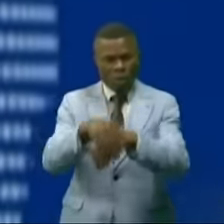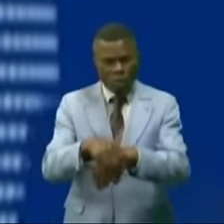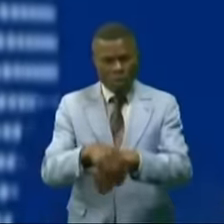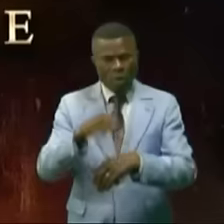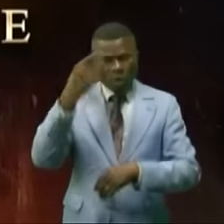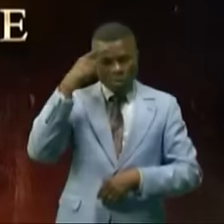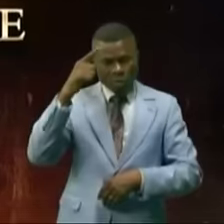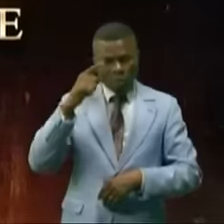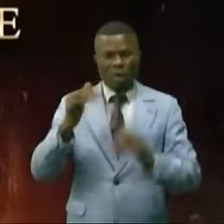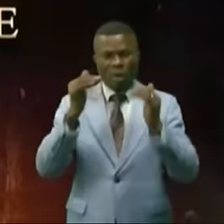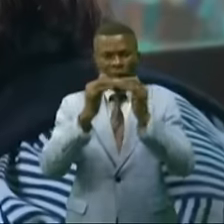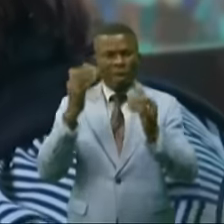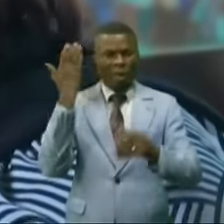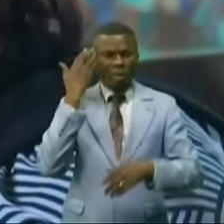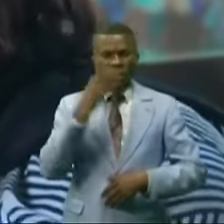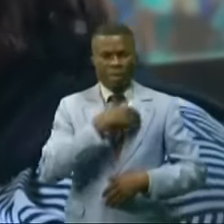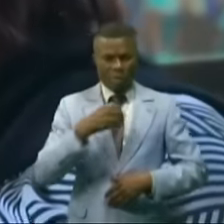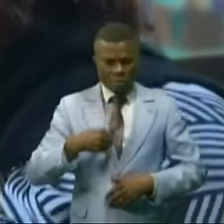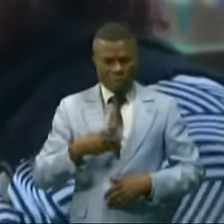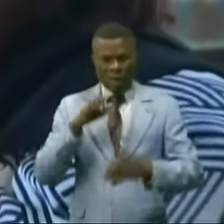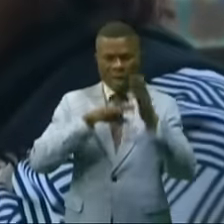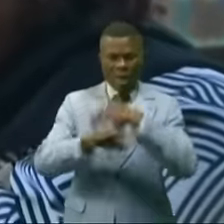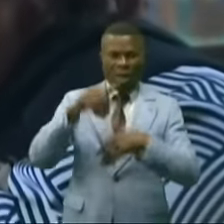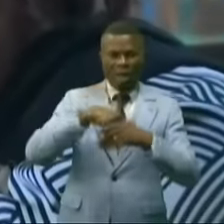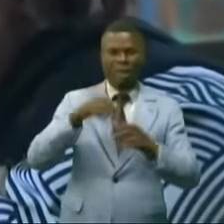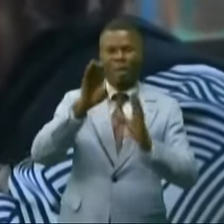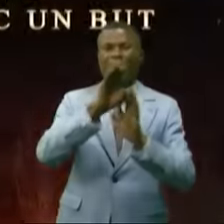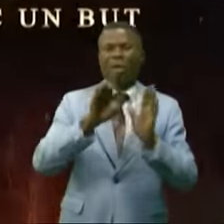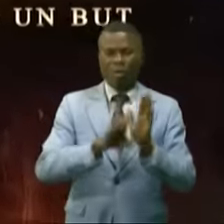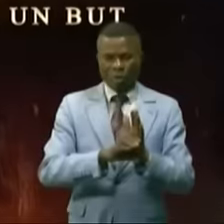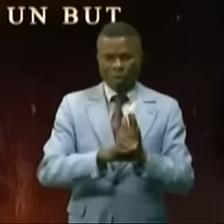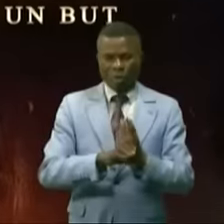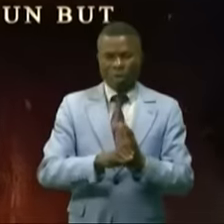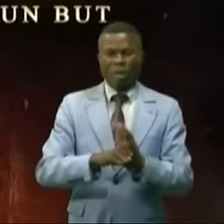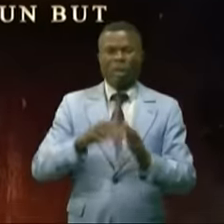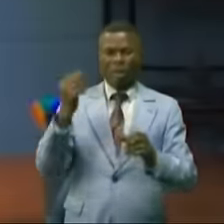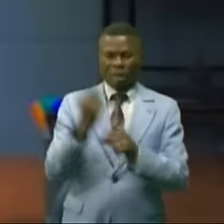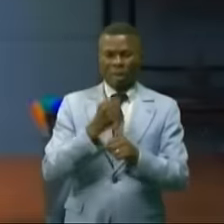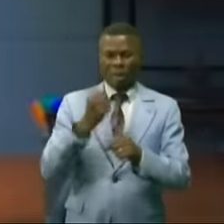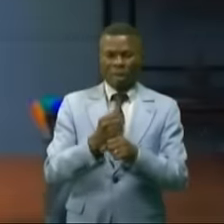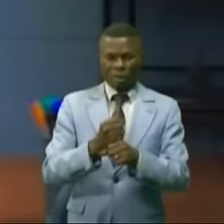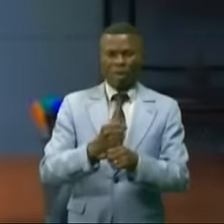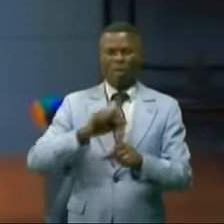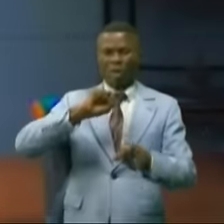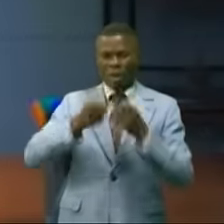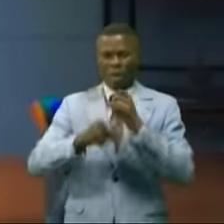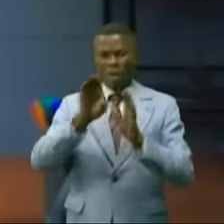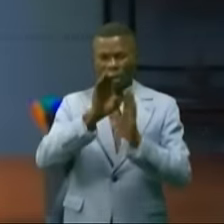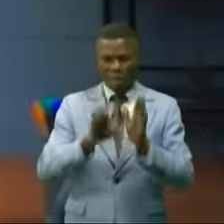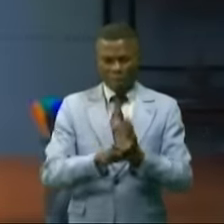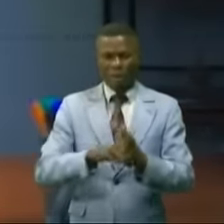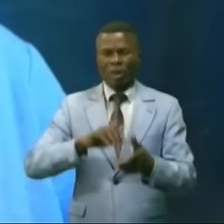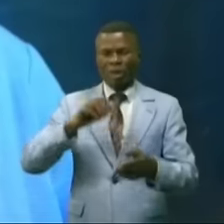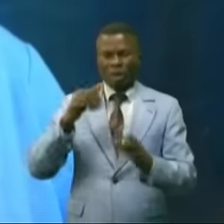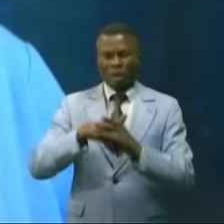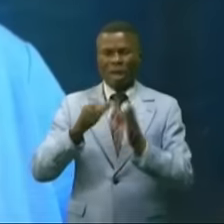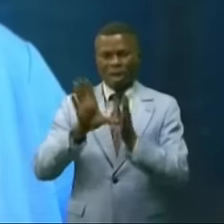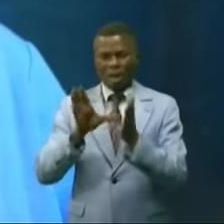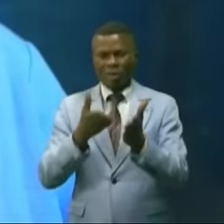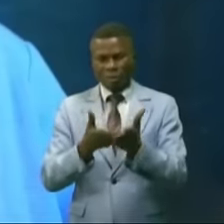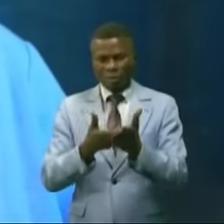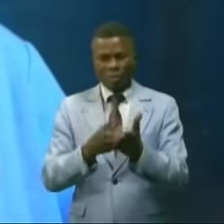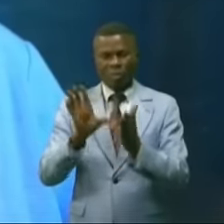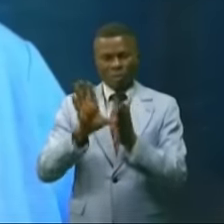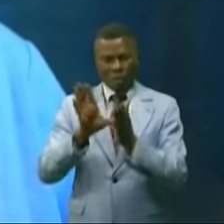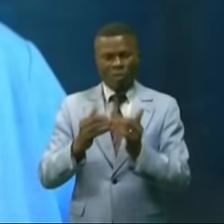que la parité puisse être inscrite dans la Constitution. Et donc c'est tout le travail de reconstitution que nous faisons à travers ce film. Et le